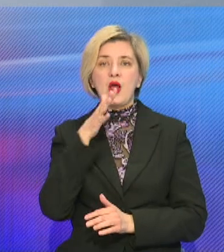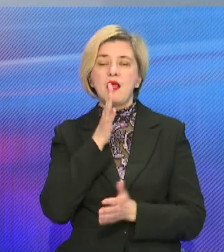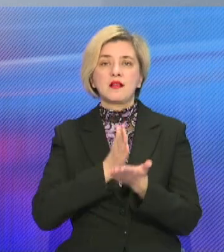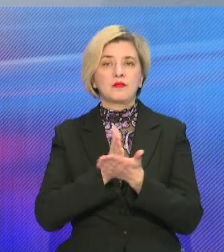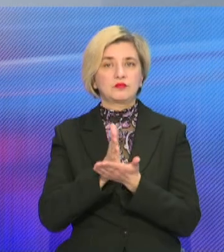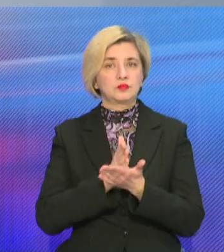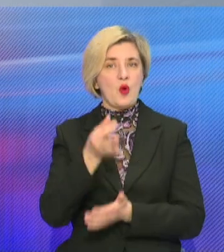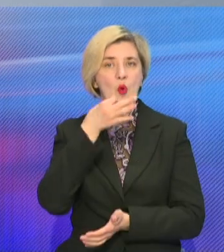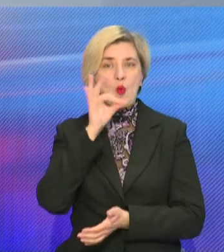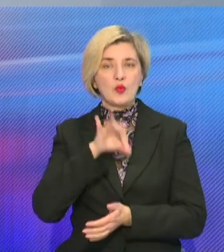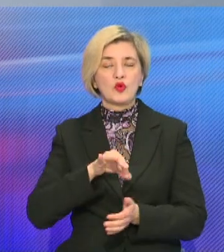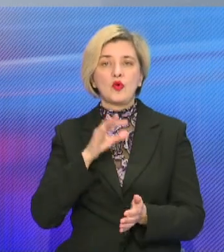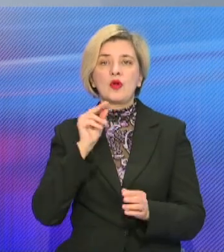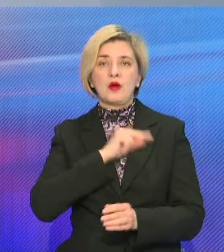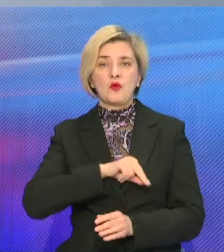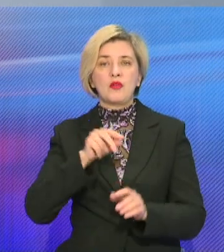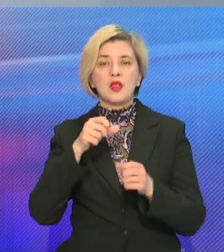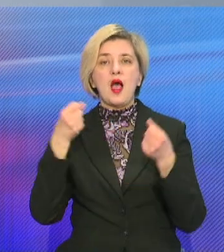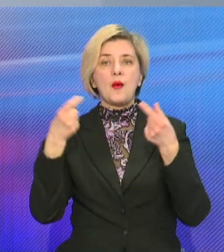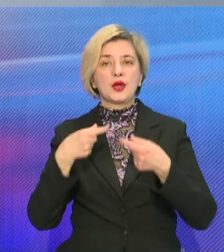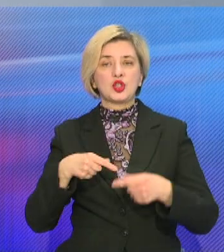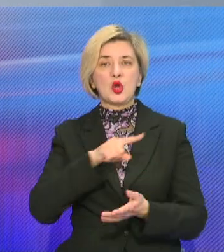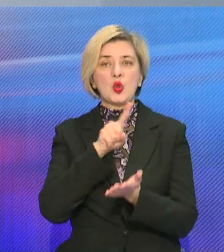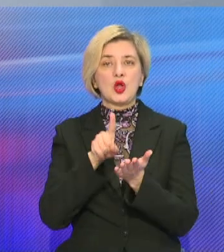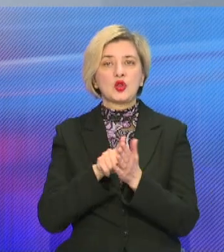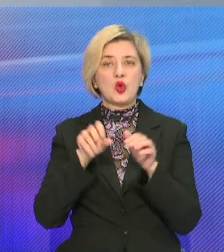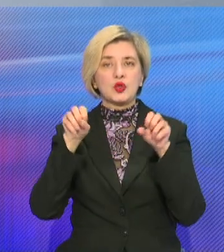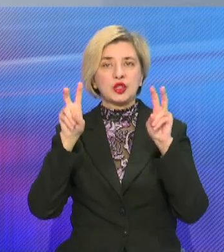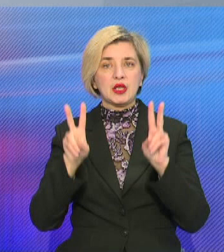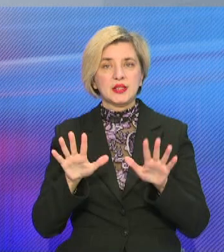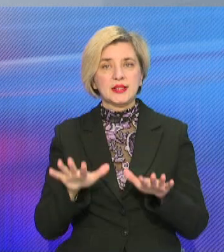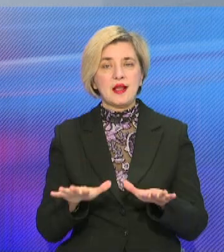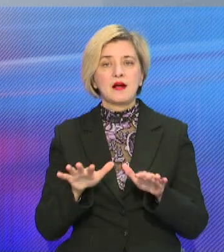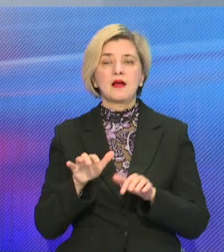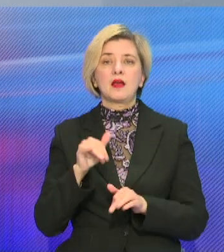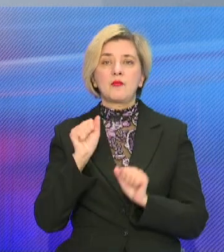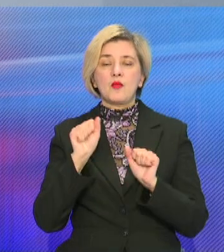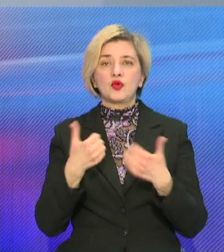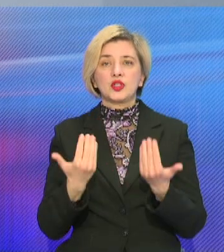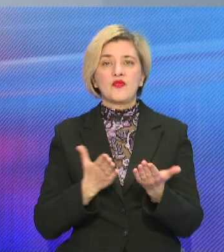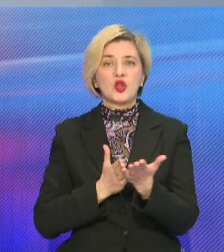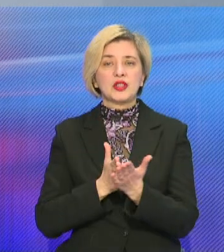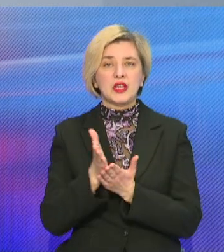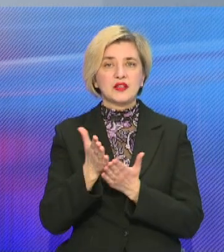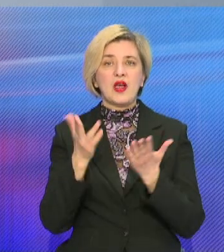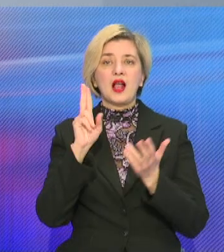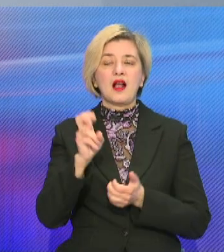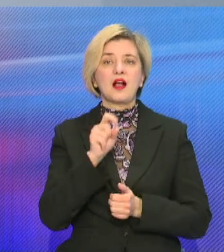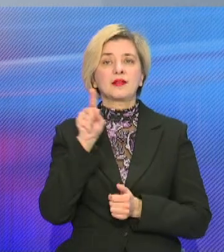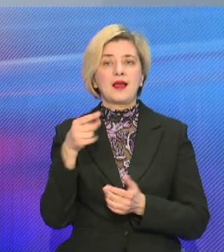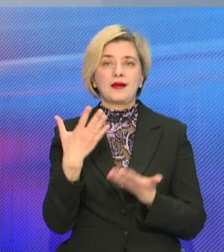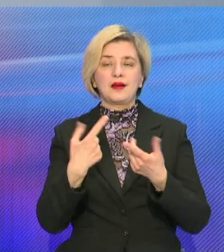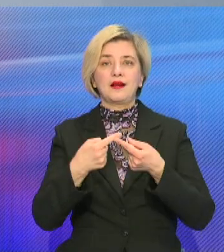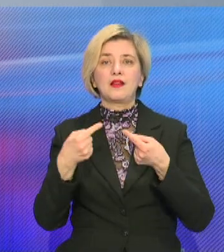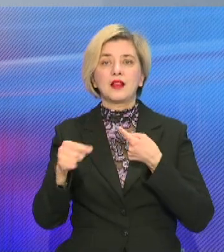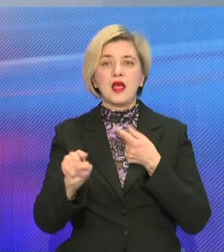должностях. И самое главное, они могут сегодня сориентировать, как та или иная отрасль, как та